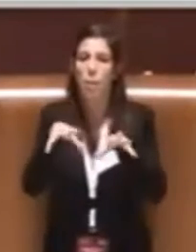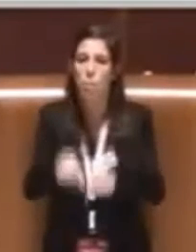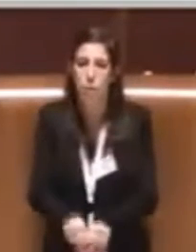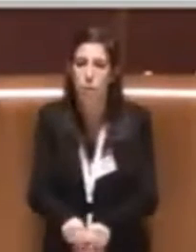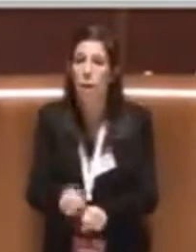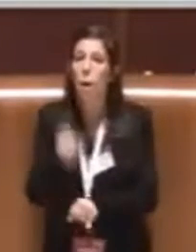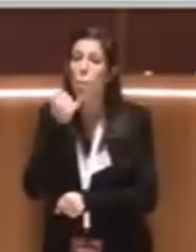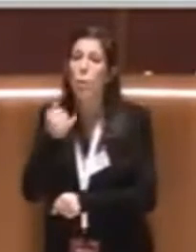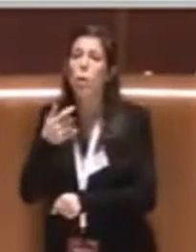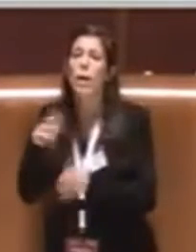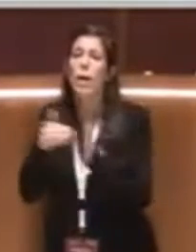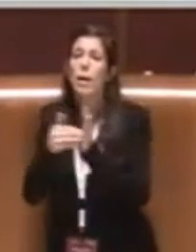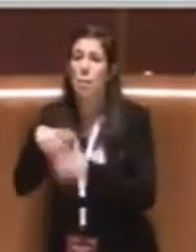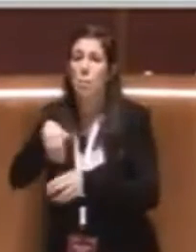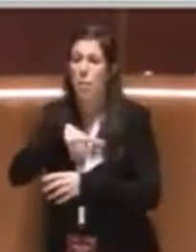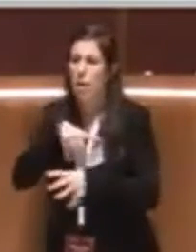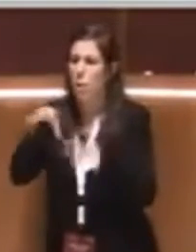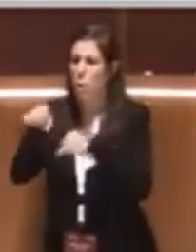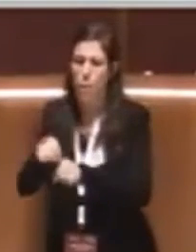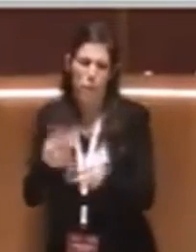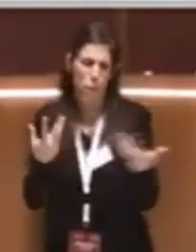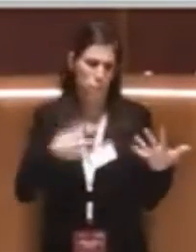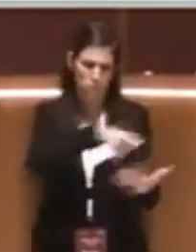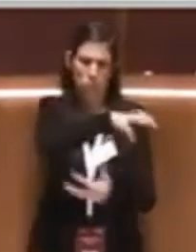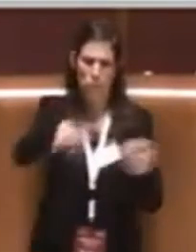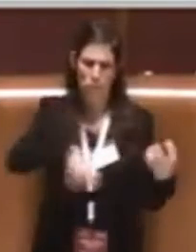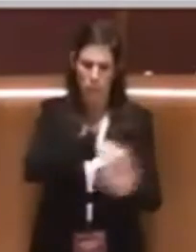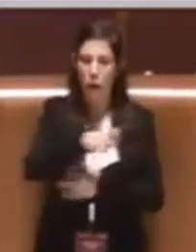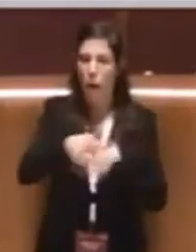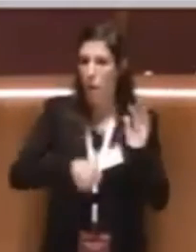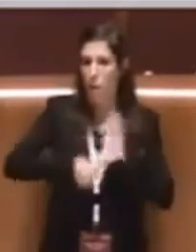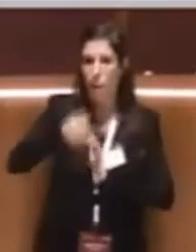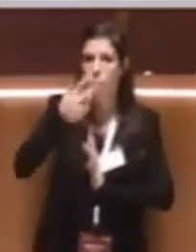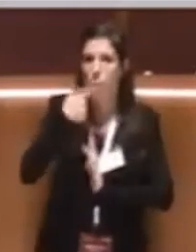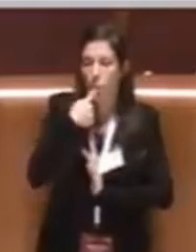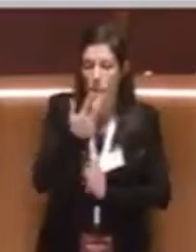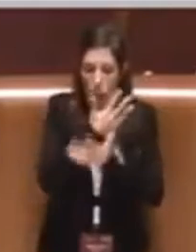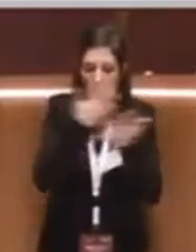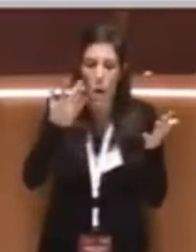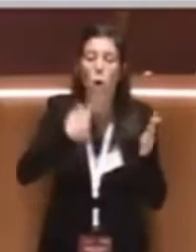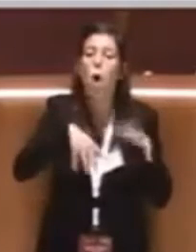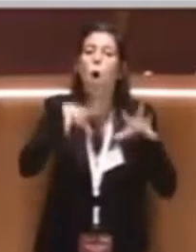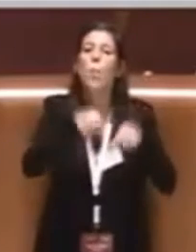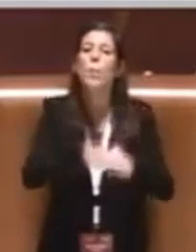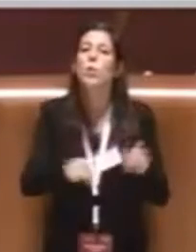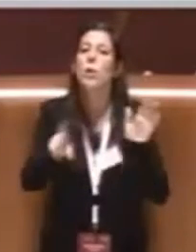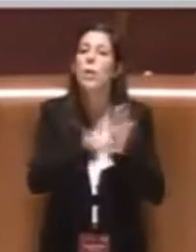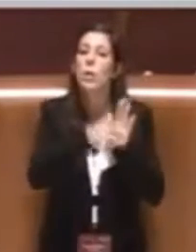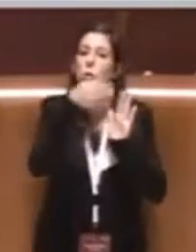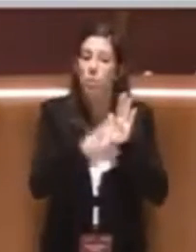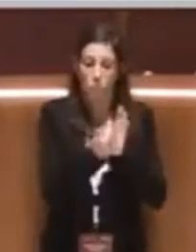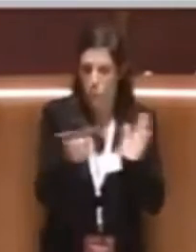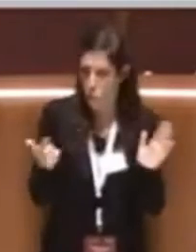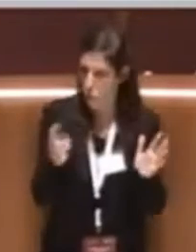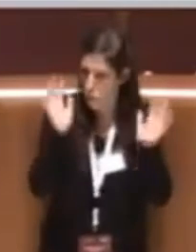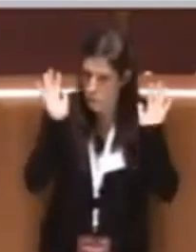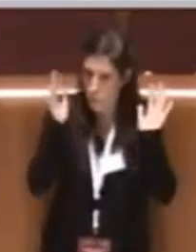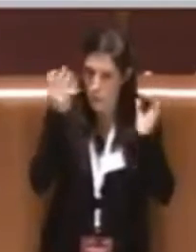dei privati. Allora, lungi da noi il voler legittimare le occupazioni, però questa